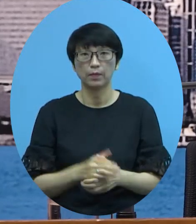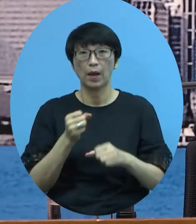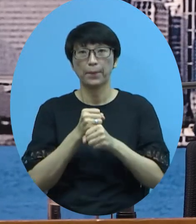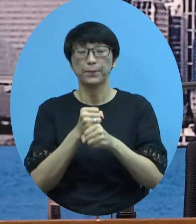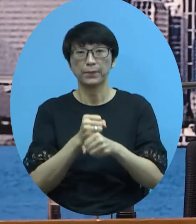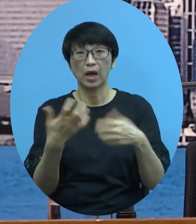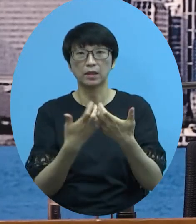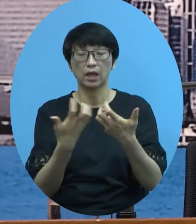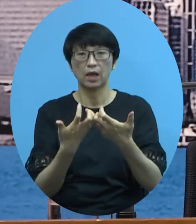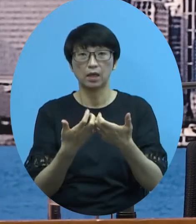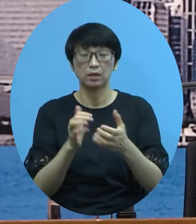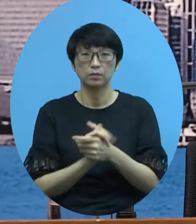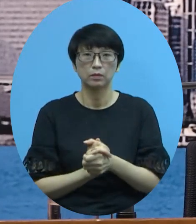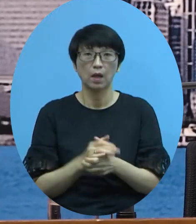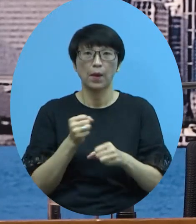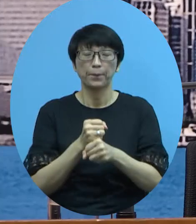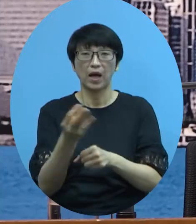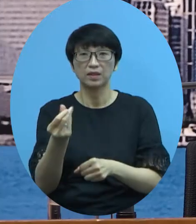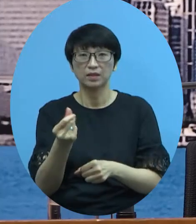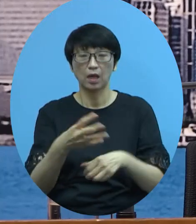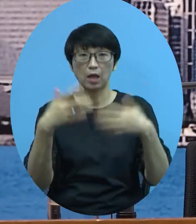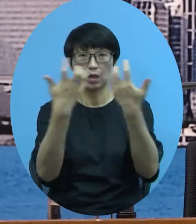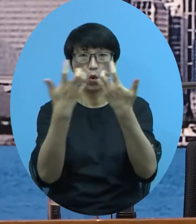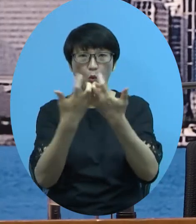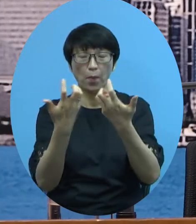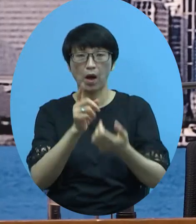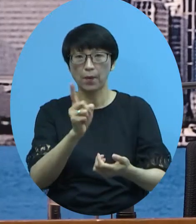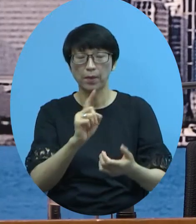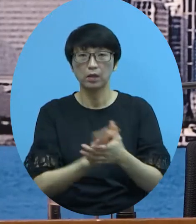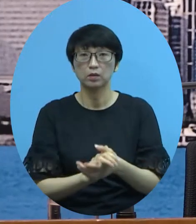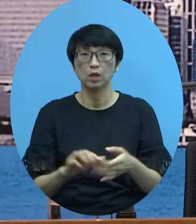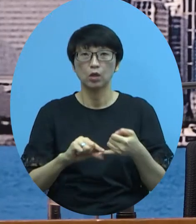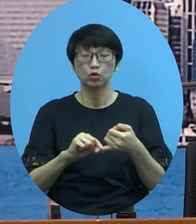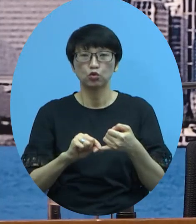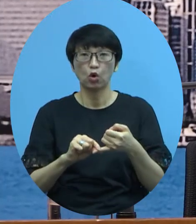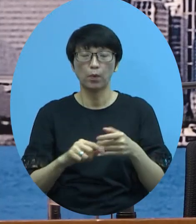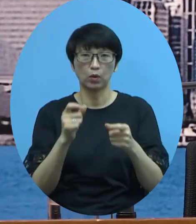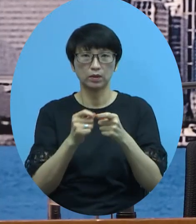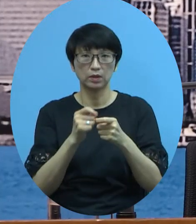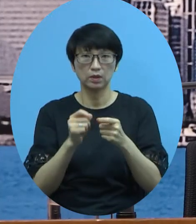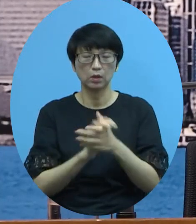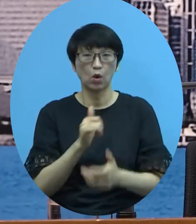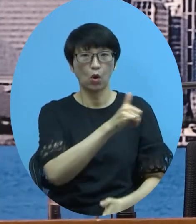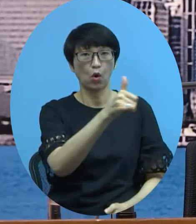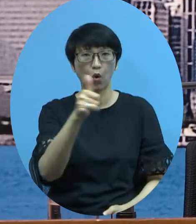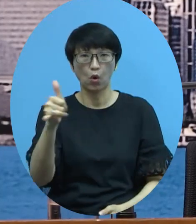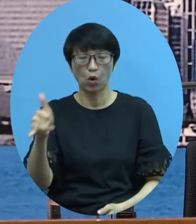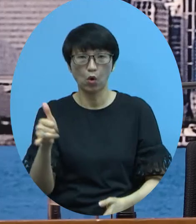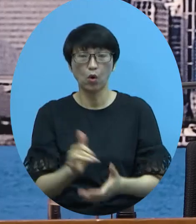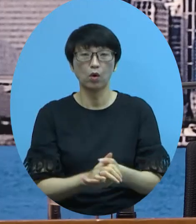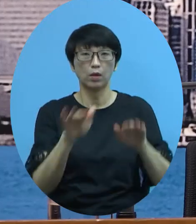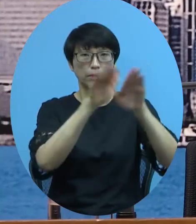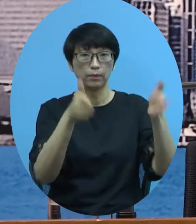的 number 呢就即我都是初步資料啦，因為他們可能上班有時都會去不同的分店都不頂的。